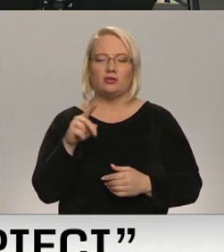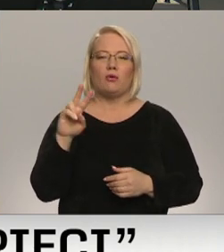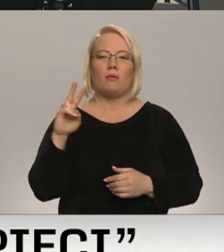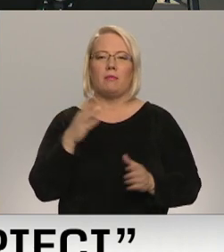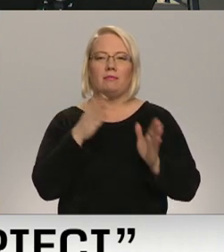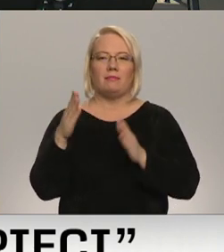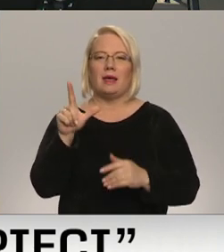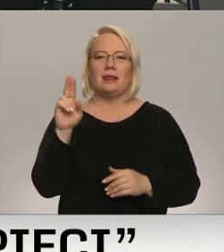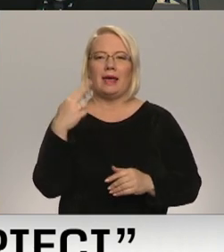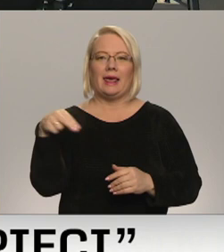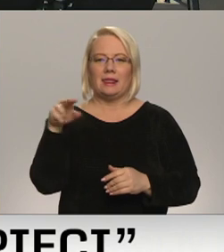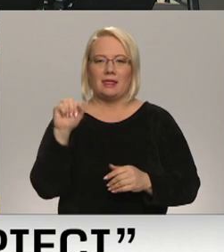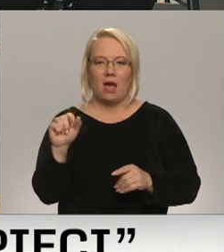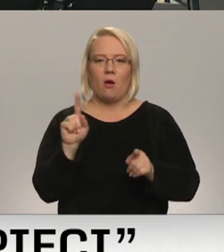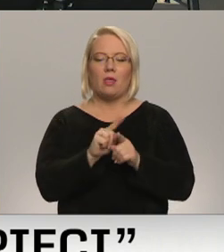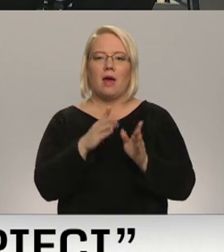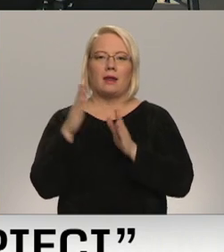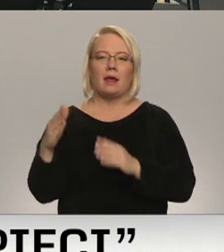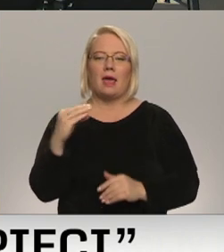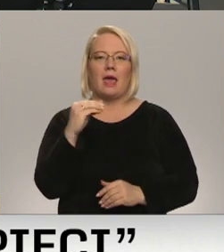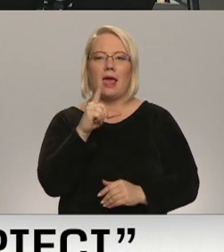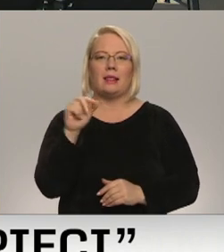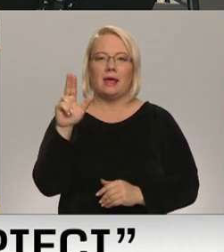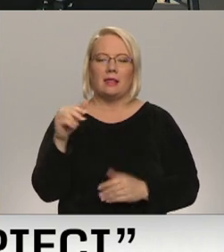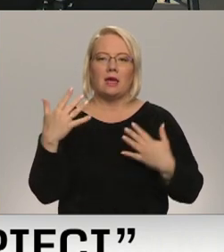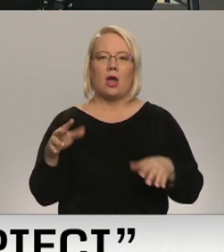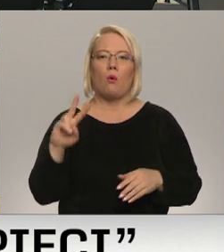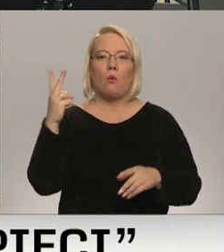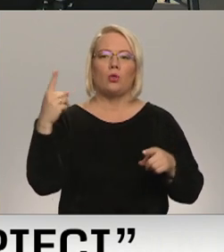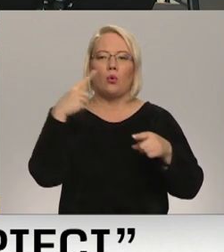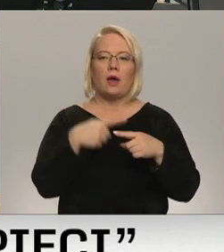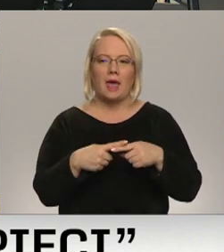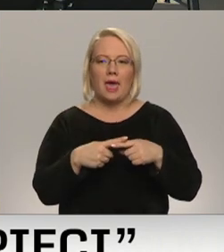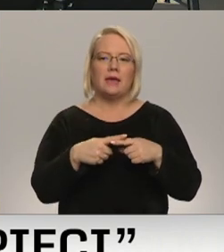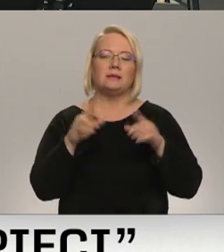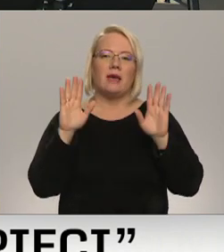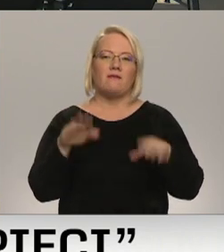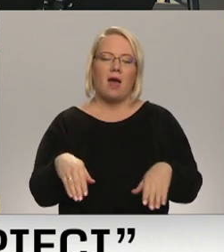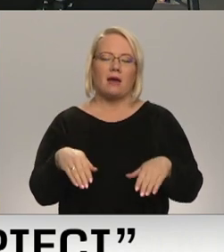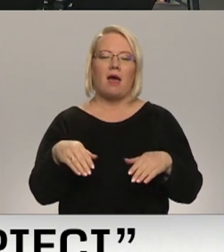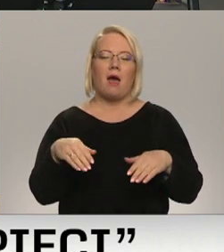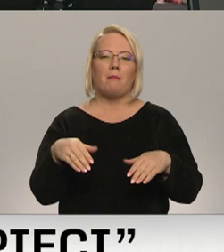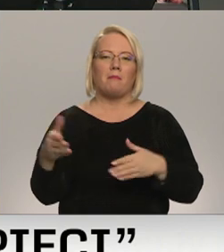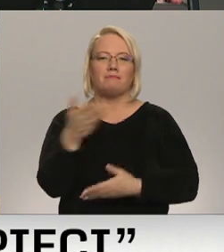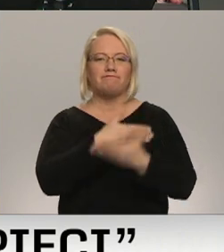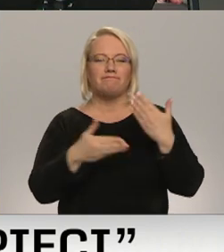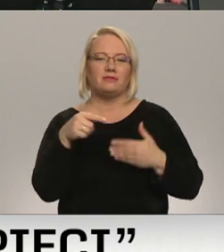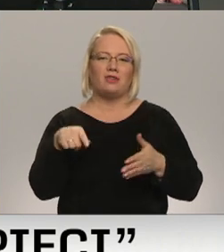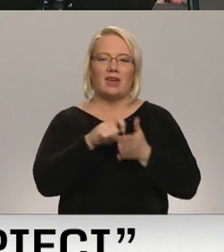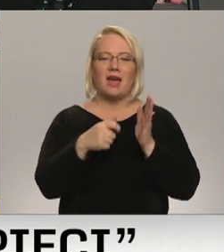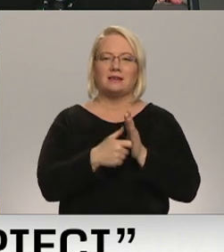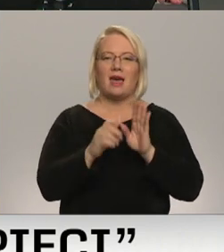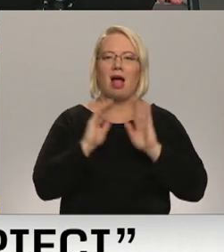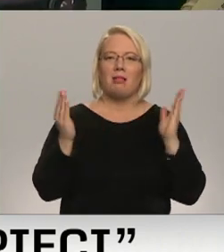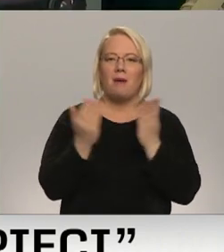maratons dod 5. Un tepat līdzās ir arī Elīna Valskara, ar kuru jau otro reizi varam dalīt šīs telpas, lai izdarītu to, ko mēs